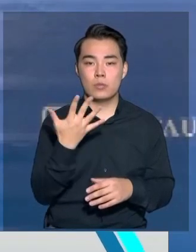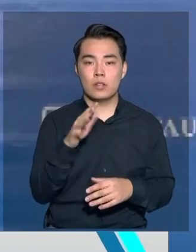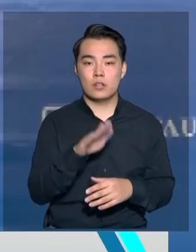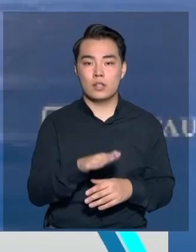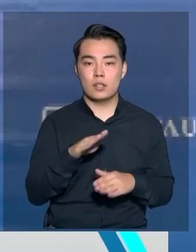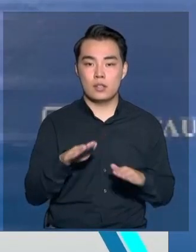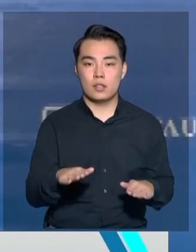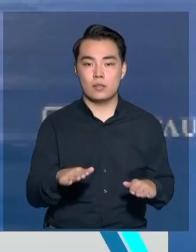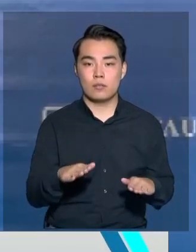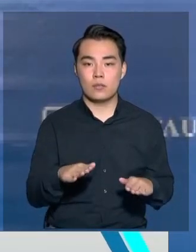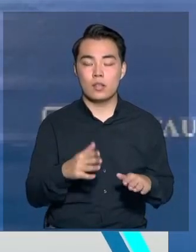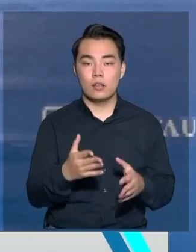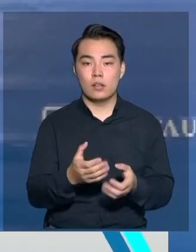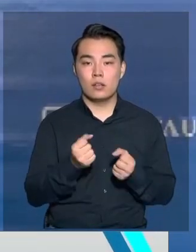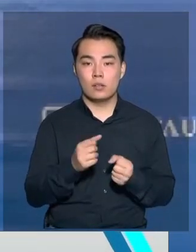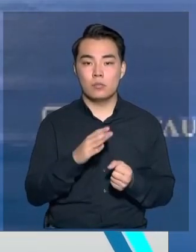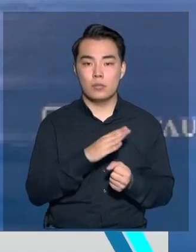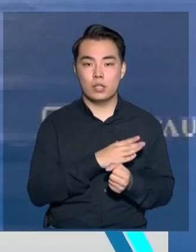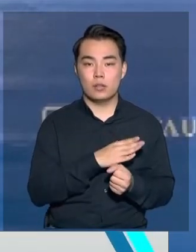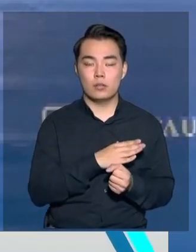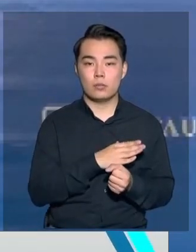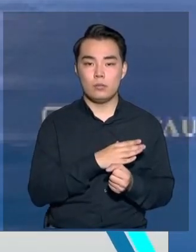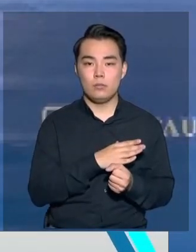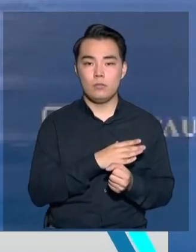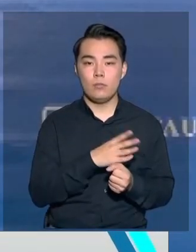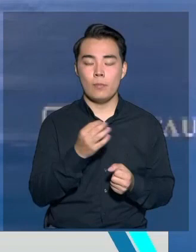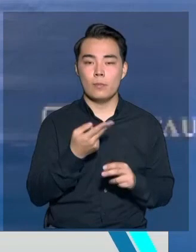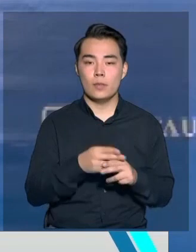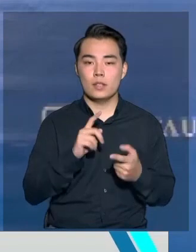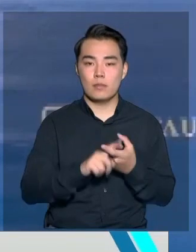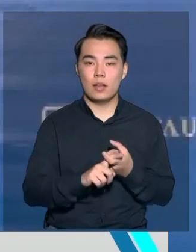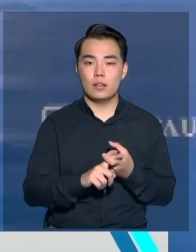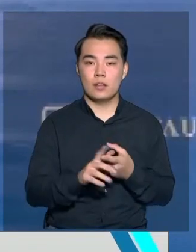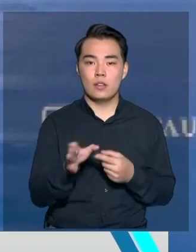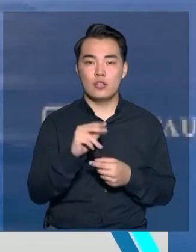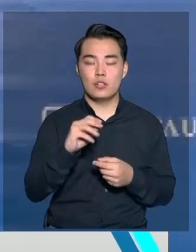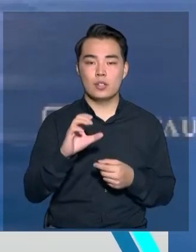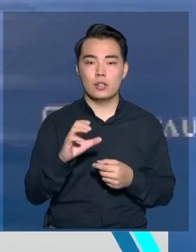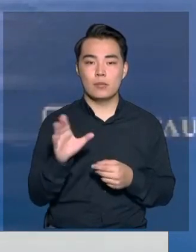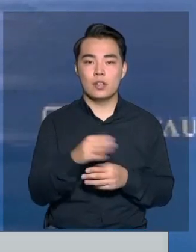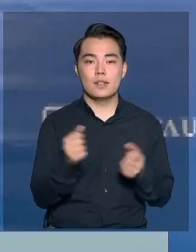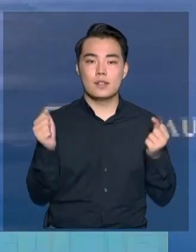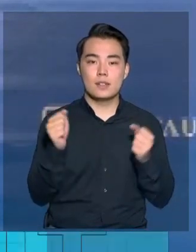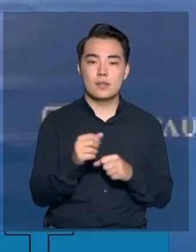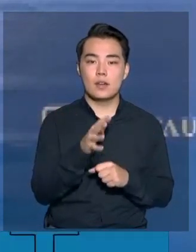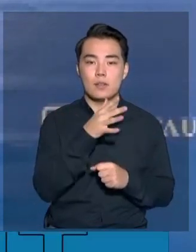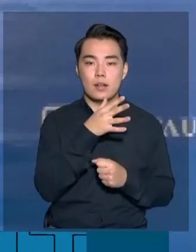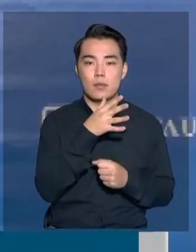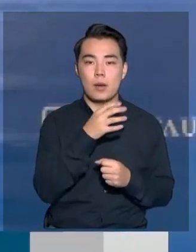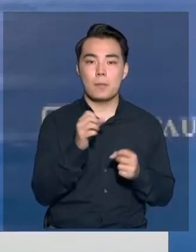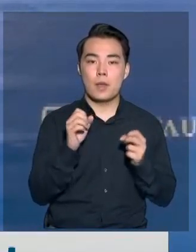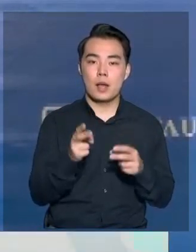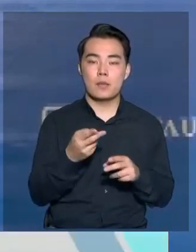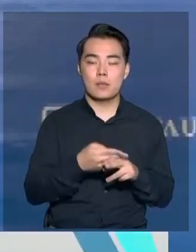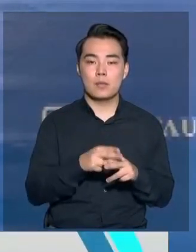баланы эвакуация жасады. Осыған байланысты төтенше жағдай департаментінің қыс мезгілінде қауіпсіздік